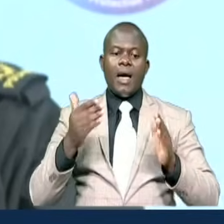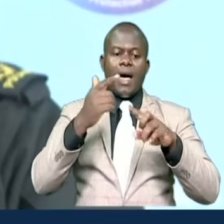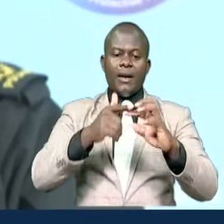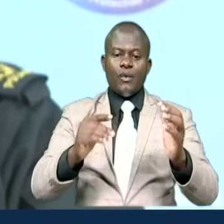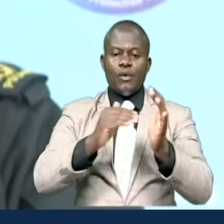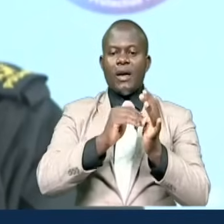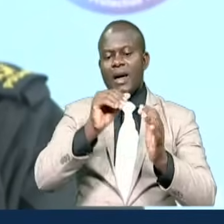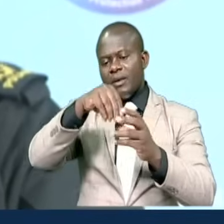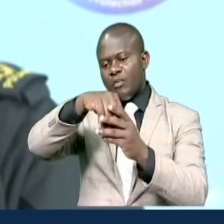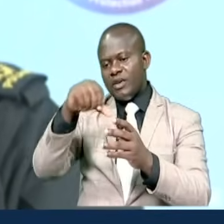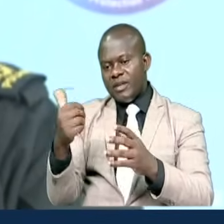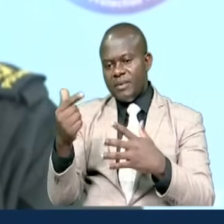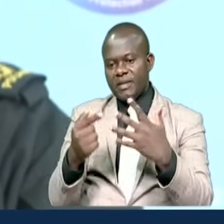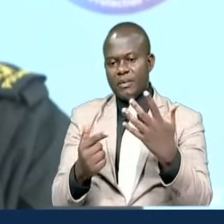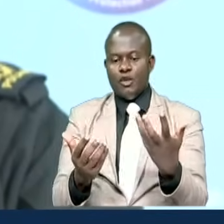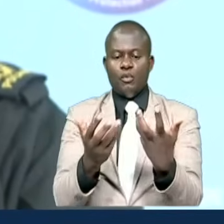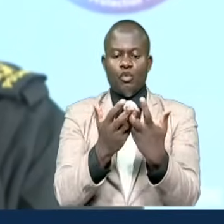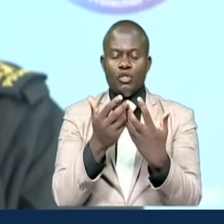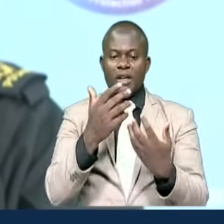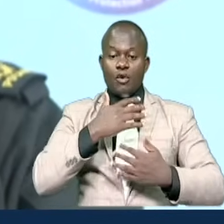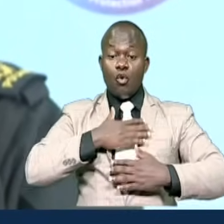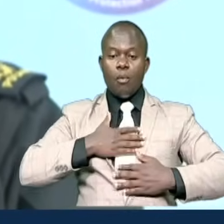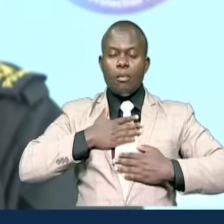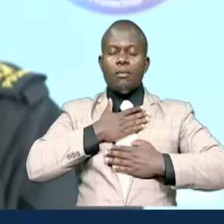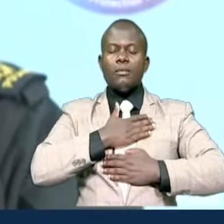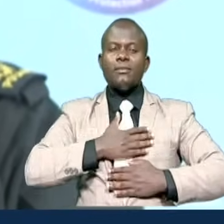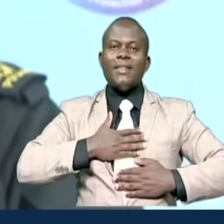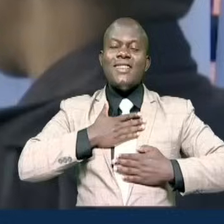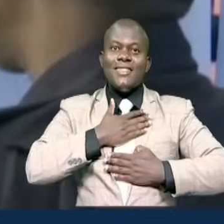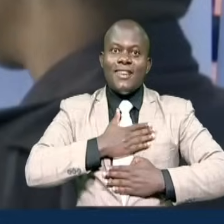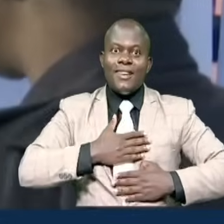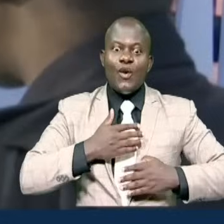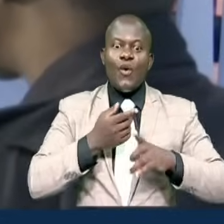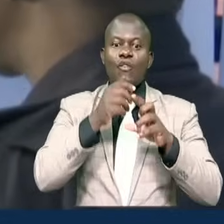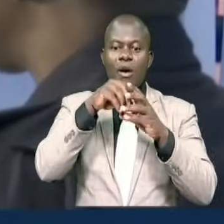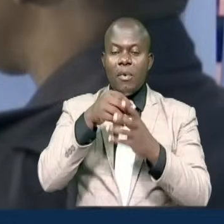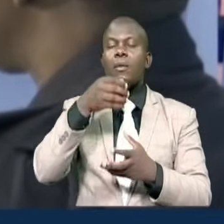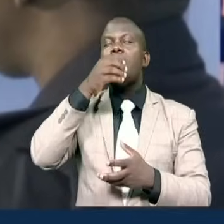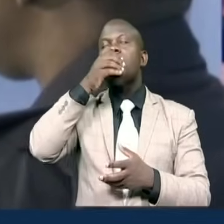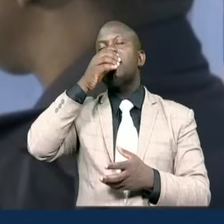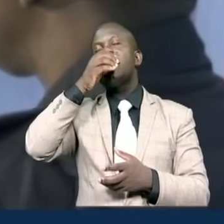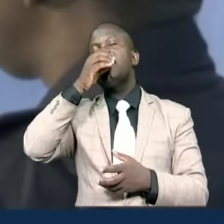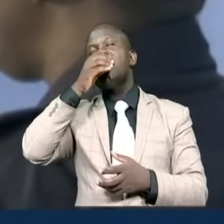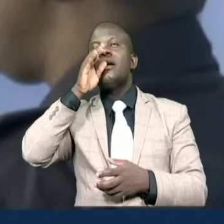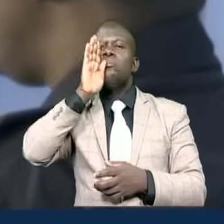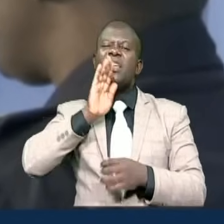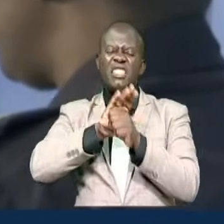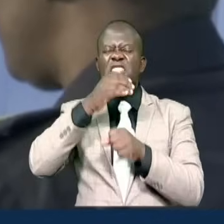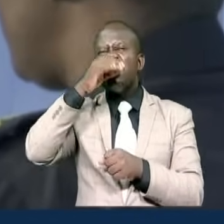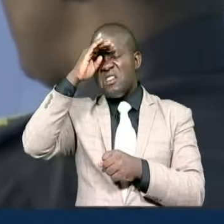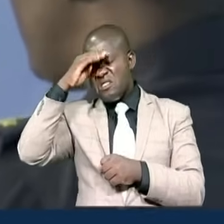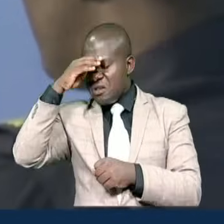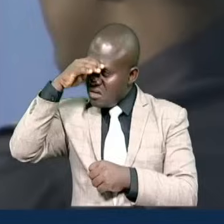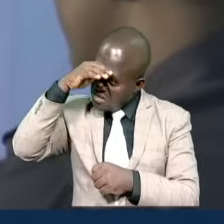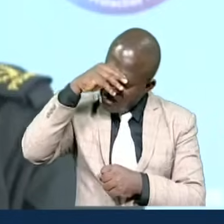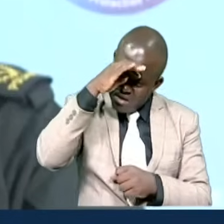n'ibindi bijyanye no kuba uwo munezero uvukamo kuba abantu banywa ibisindisha, inzoga nyinshi, bagasinda,